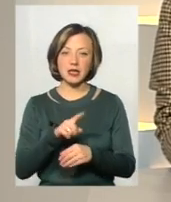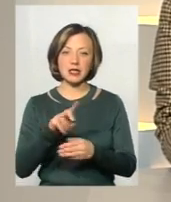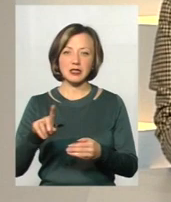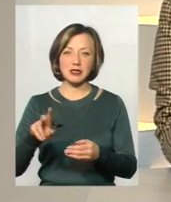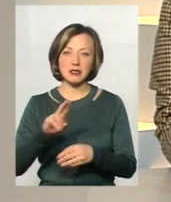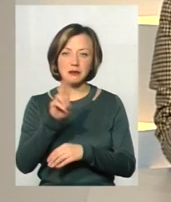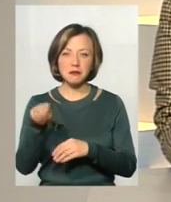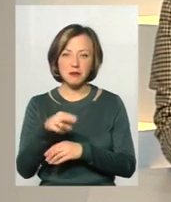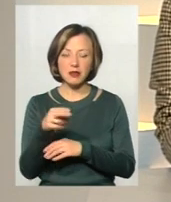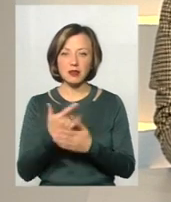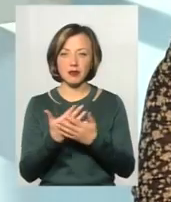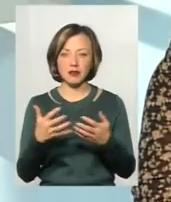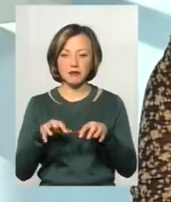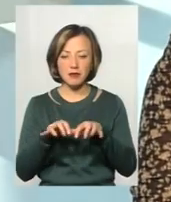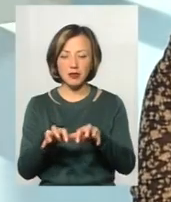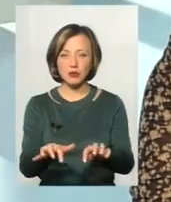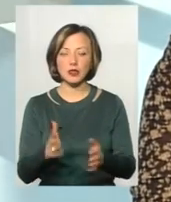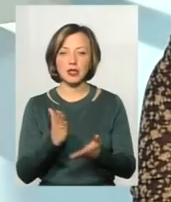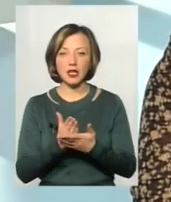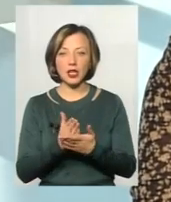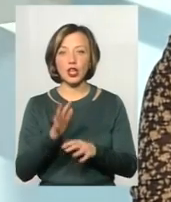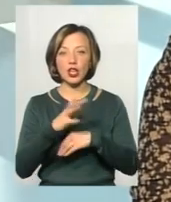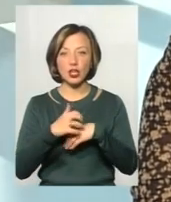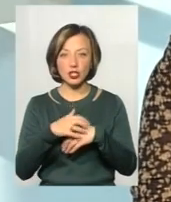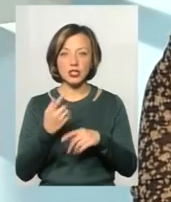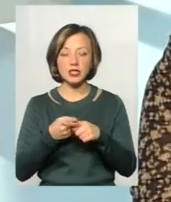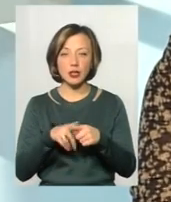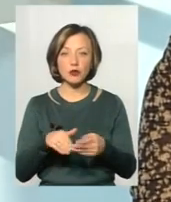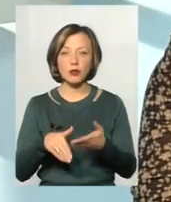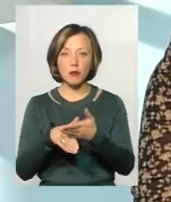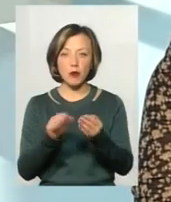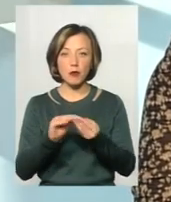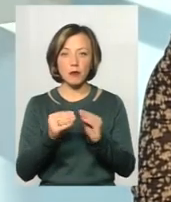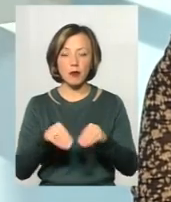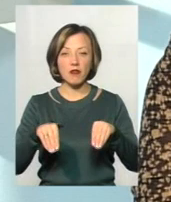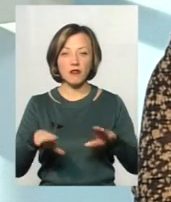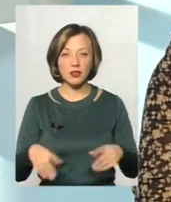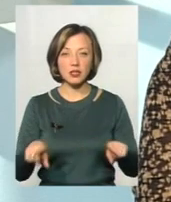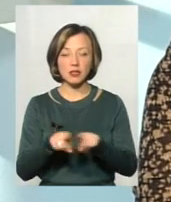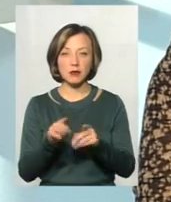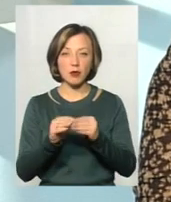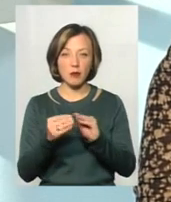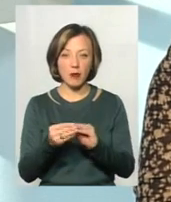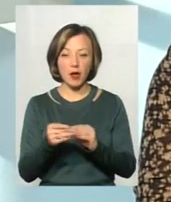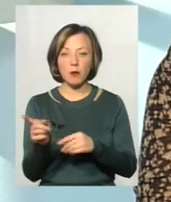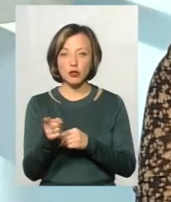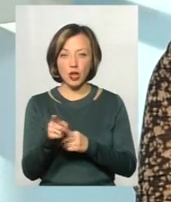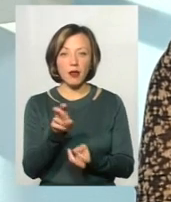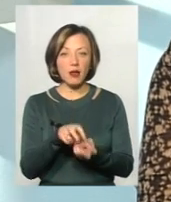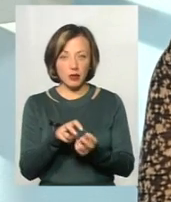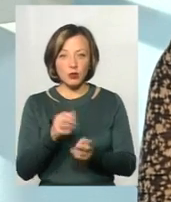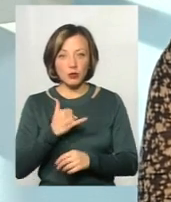от, плазуни, і кішки це допомагають цю проблему вирішити, так само, як проблему і мишей, і крис.